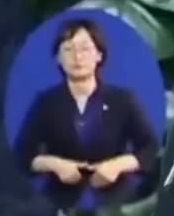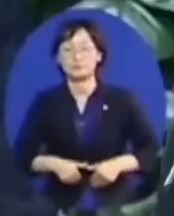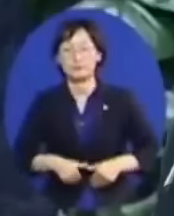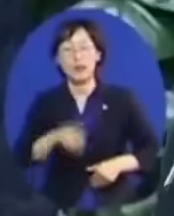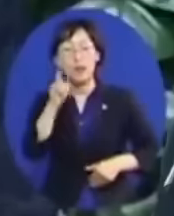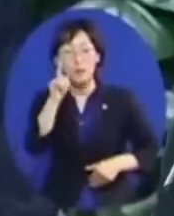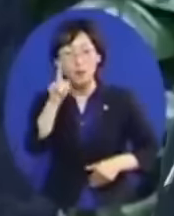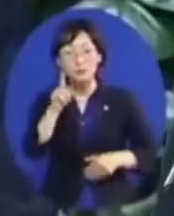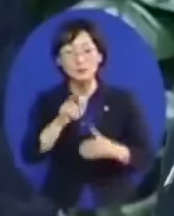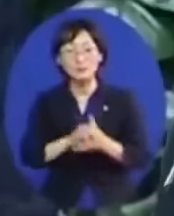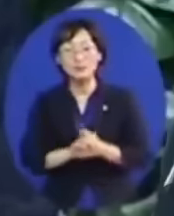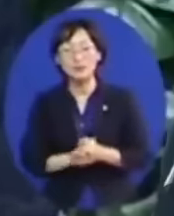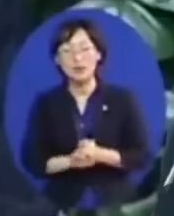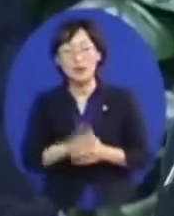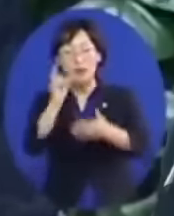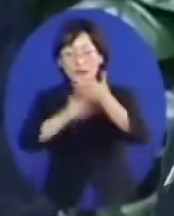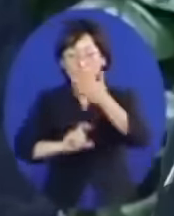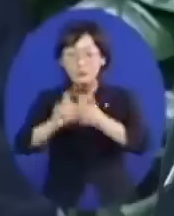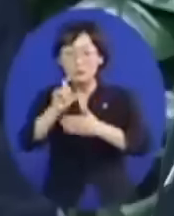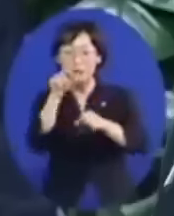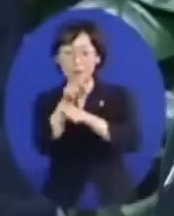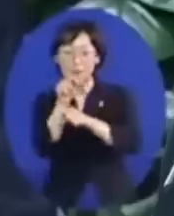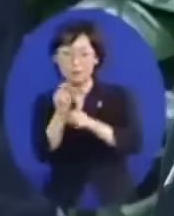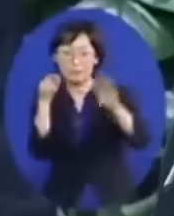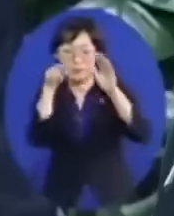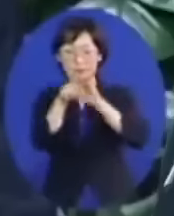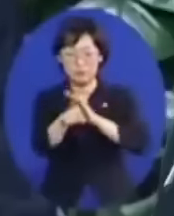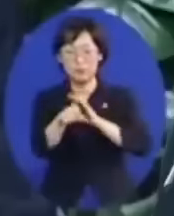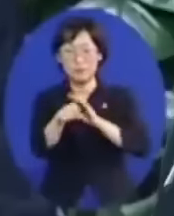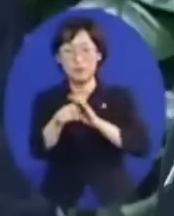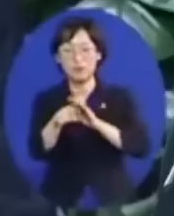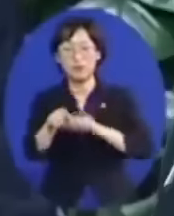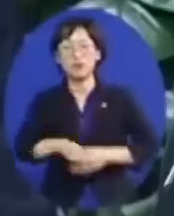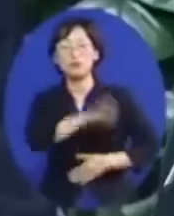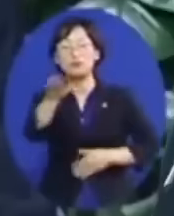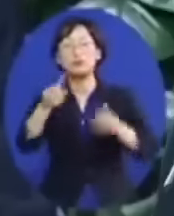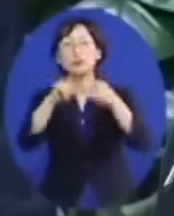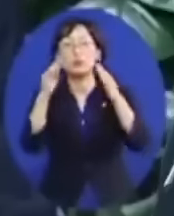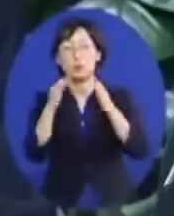한 번은 아침에 출근을 했는데 우리 교회